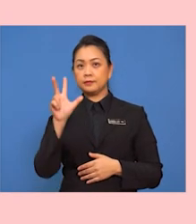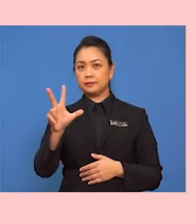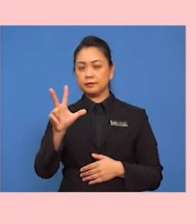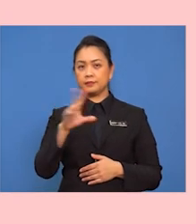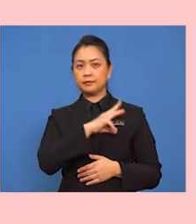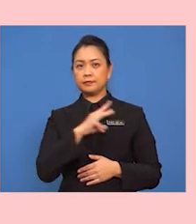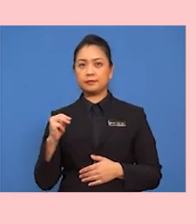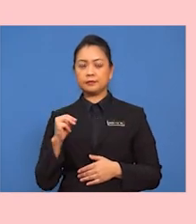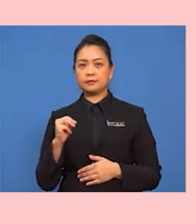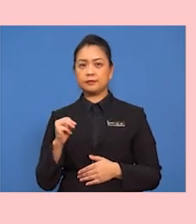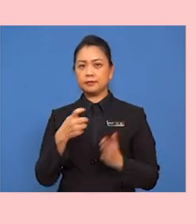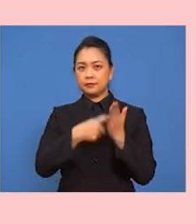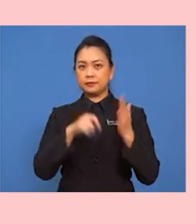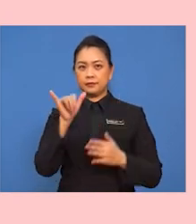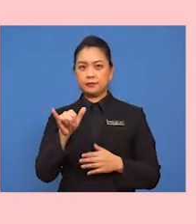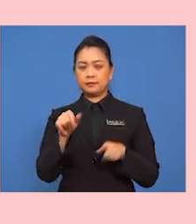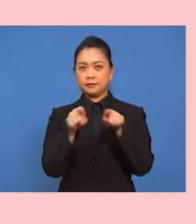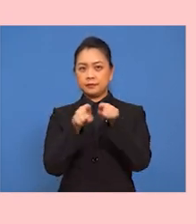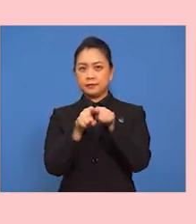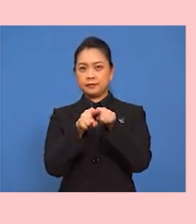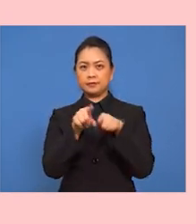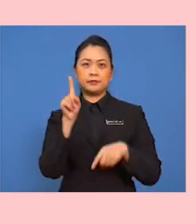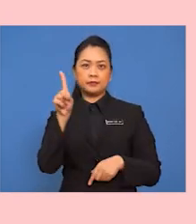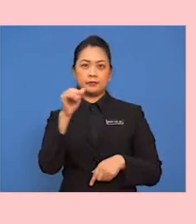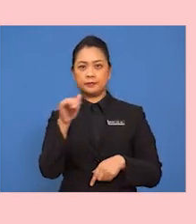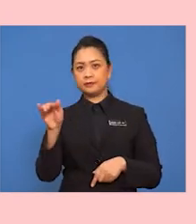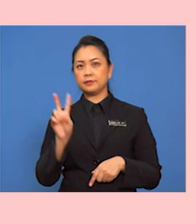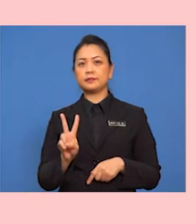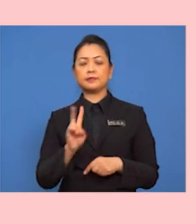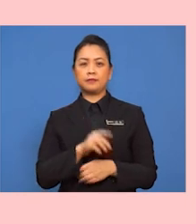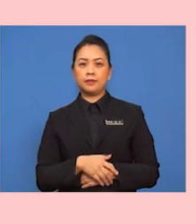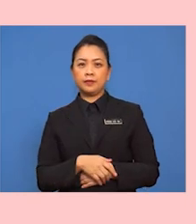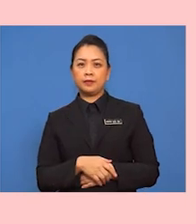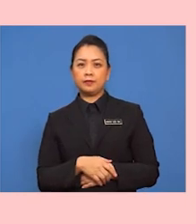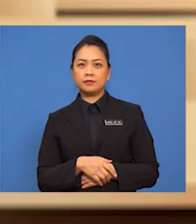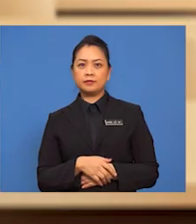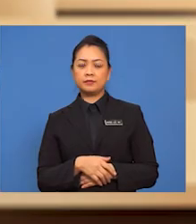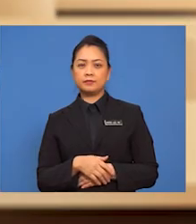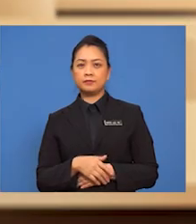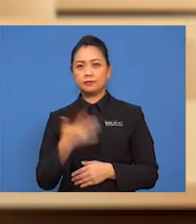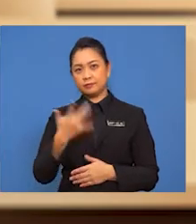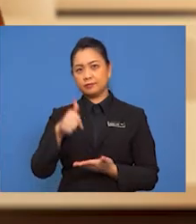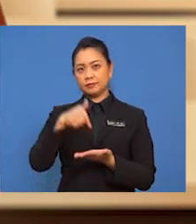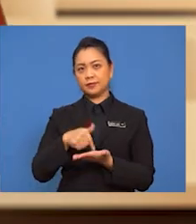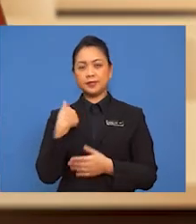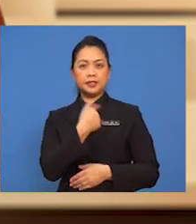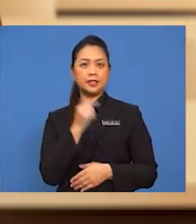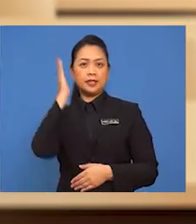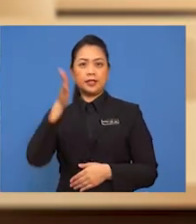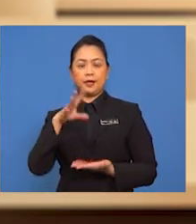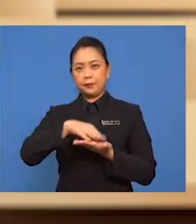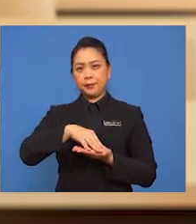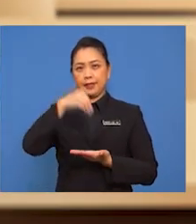Manakala nilai bagi Y ialah 1 per 2 Seterusnya, kita